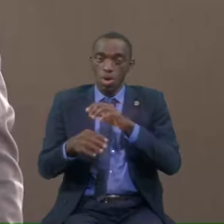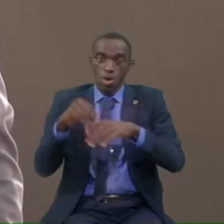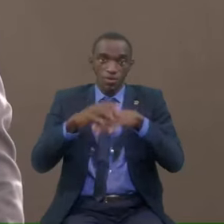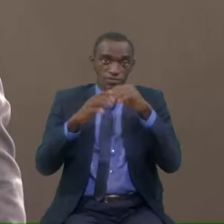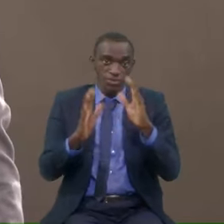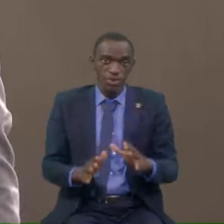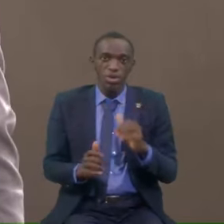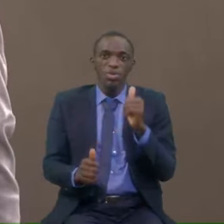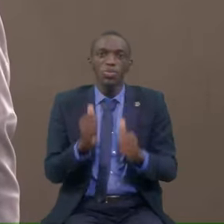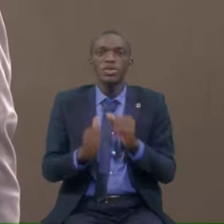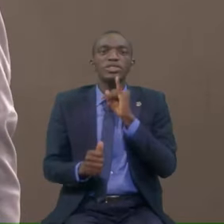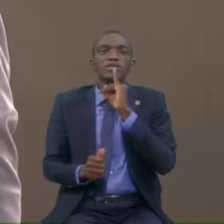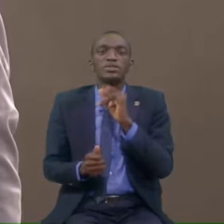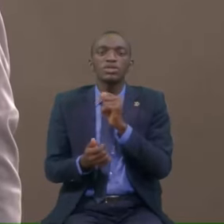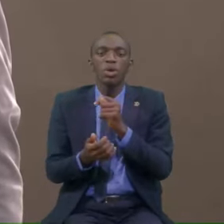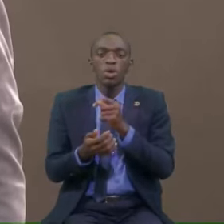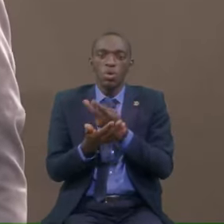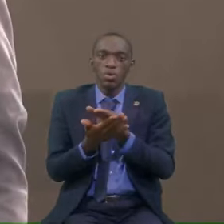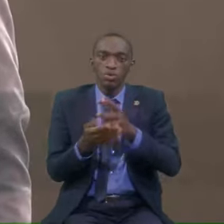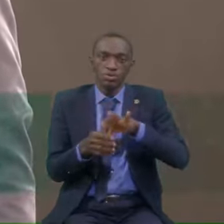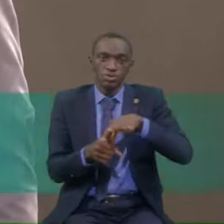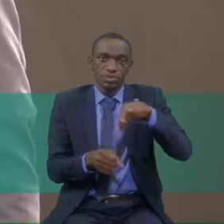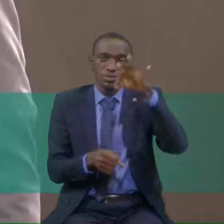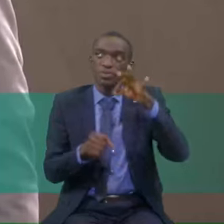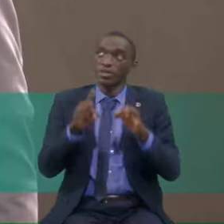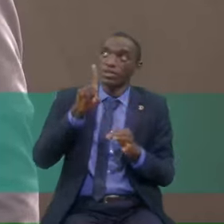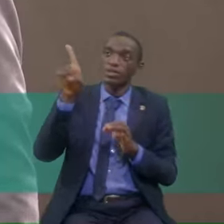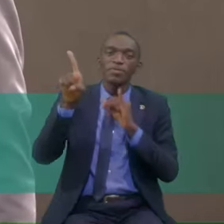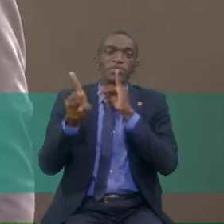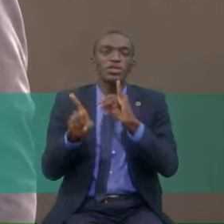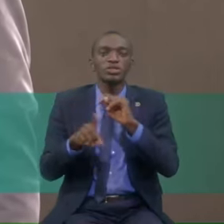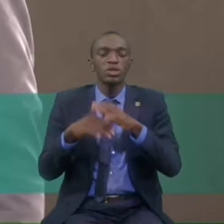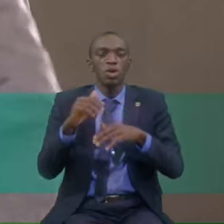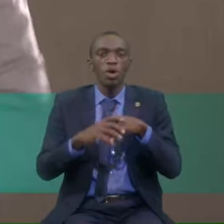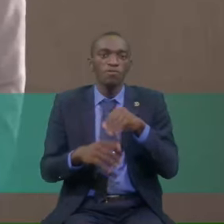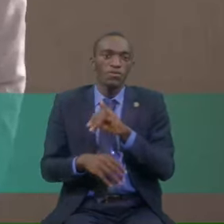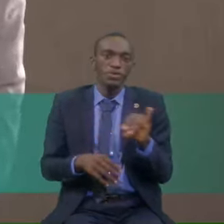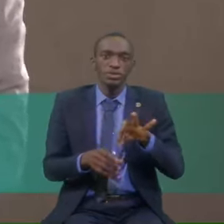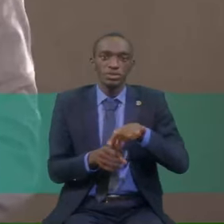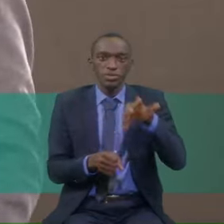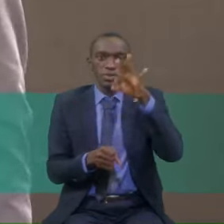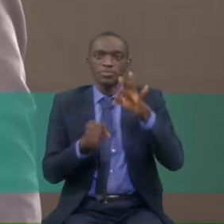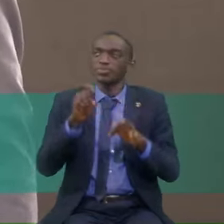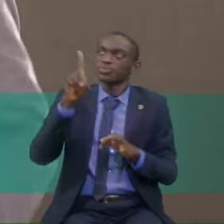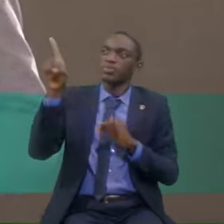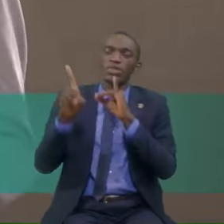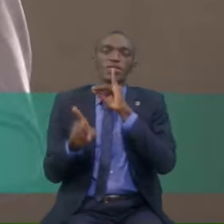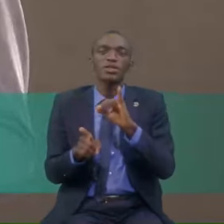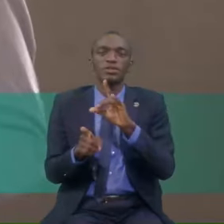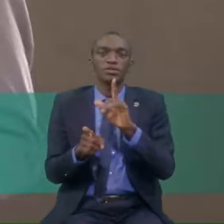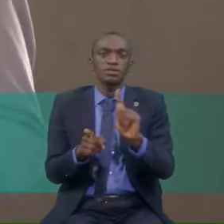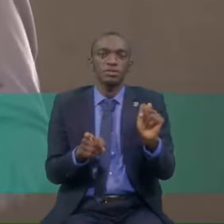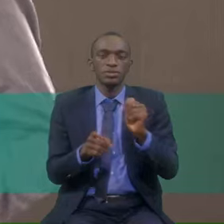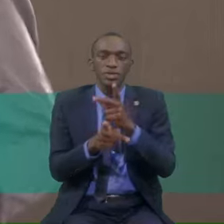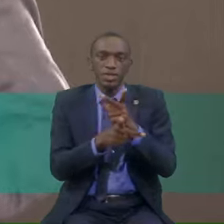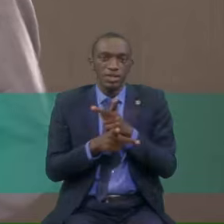Mais le consolateur, l'Esprit Saint, il est l'Esprit de consolation. Il est l'Esprit qui prend soin de nous. Il est